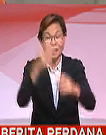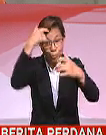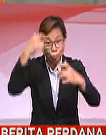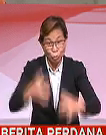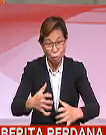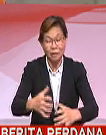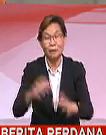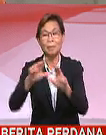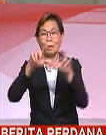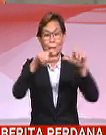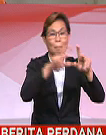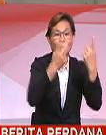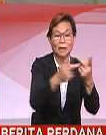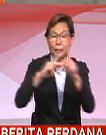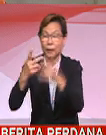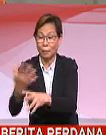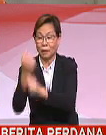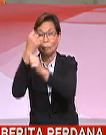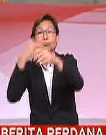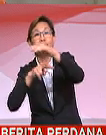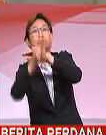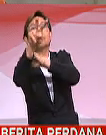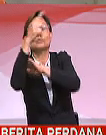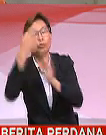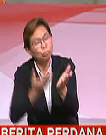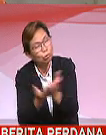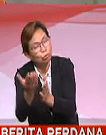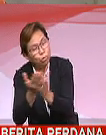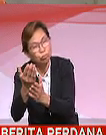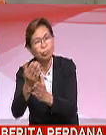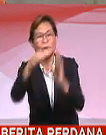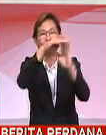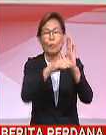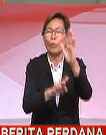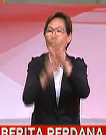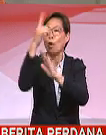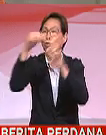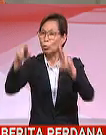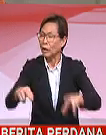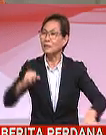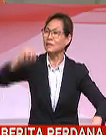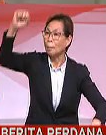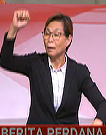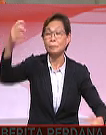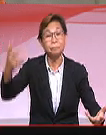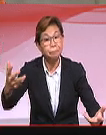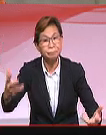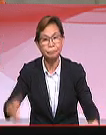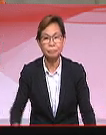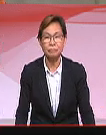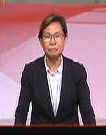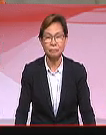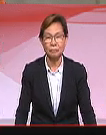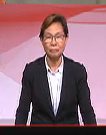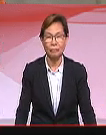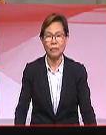menang untuk melihat ke depan bagi meneruskan agenda pembangunan bagi rakyat Sabah. Indikator yang ditunjuk itu agak